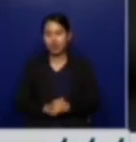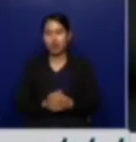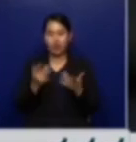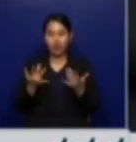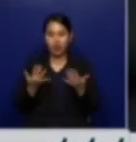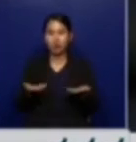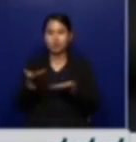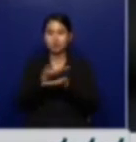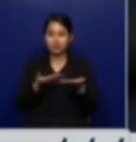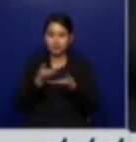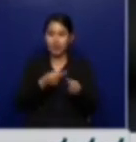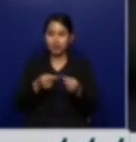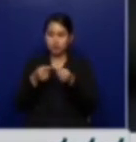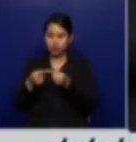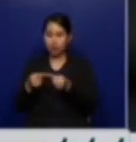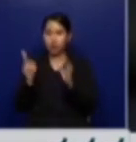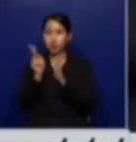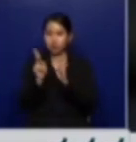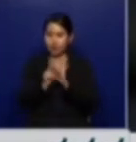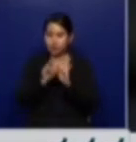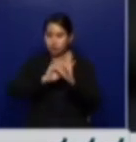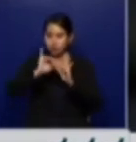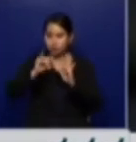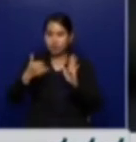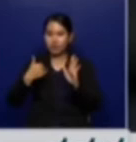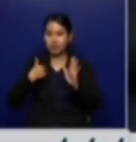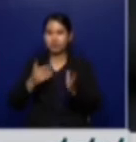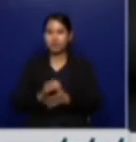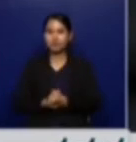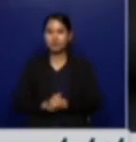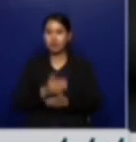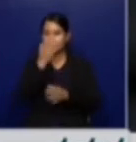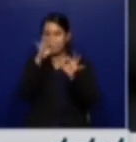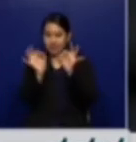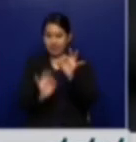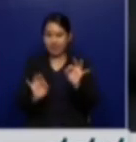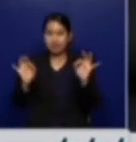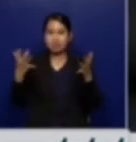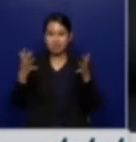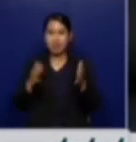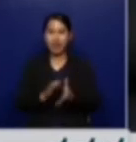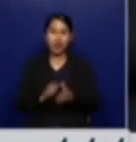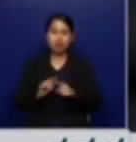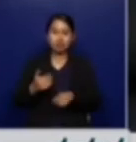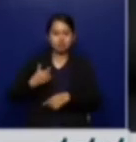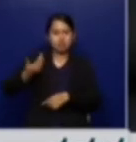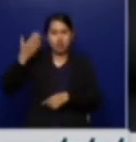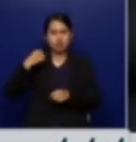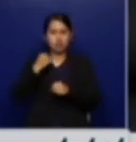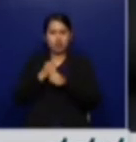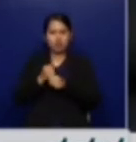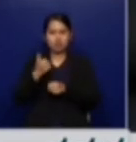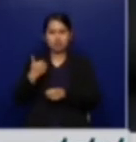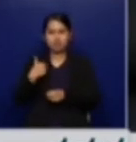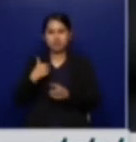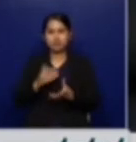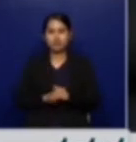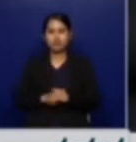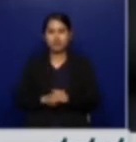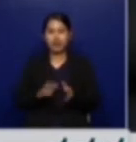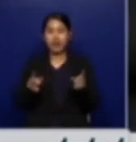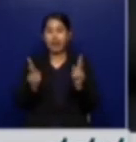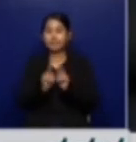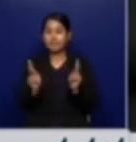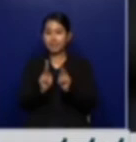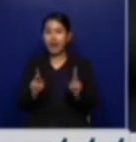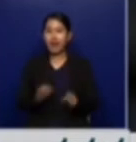ามันชอบด้วยกฎหมายชอบด้วยรัฐธรรมนูญหรือไม่ไม่มีการเขียนไว้แต่ประเพณีปฏิบัติเราถือกันมาตลอดอย่างนั้นกรรมธิการมีหน้าที่อนุ